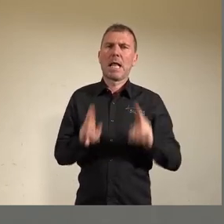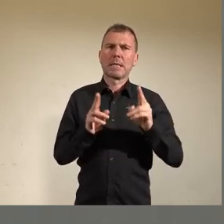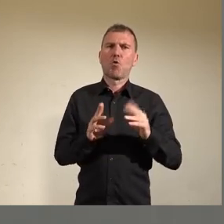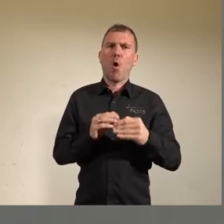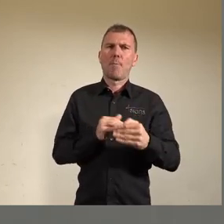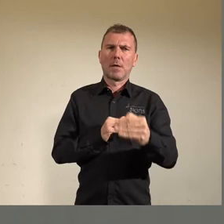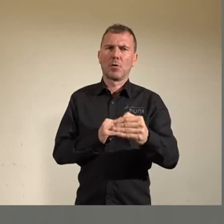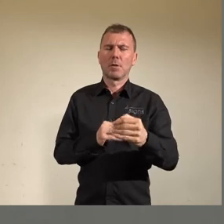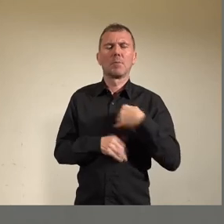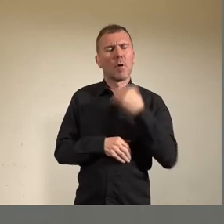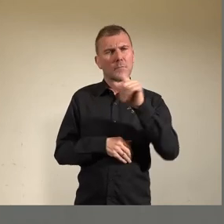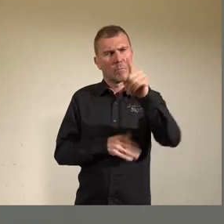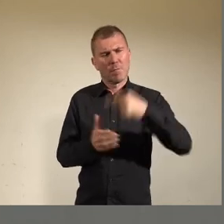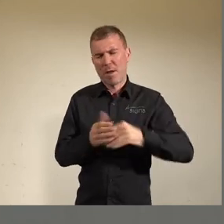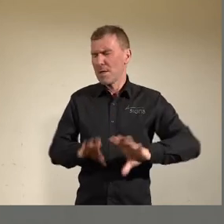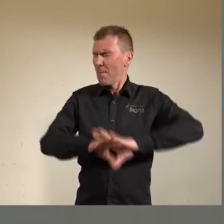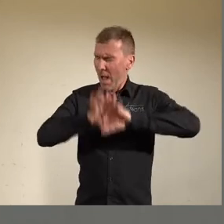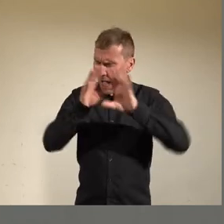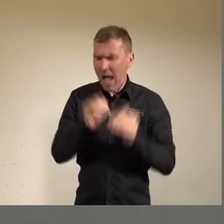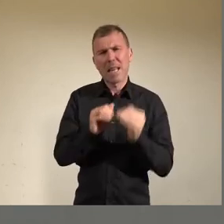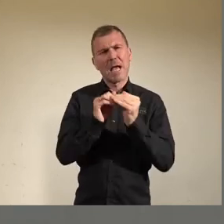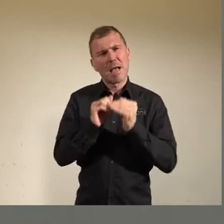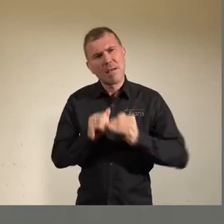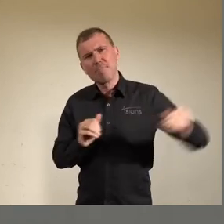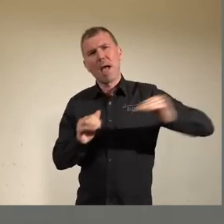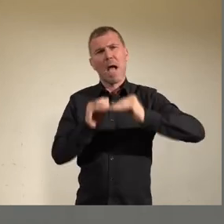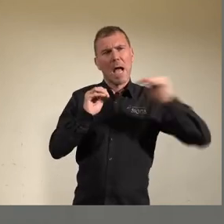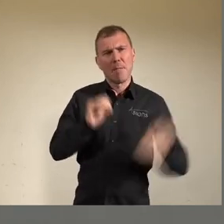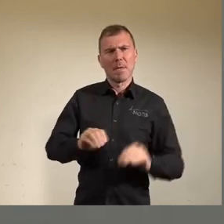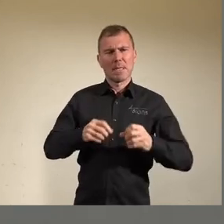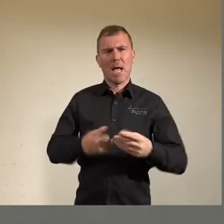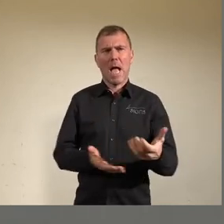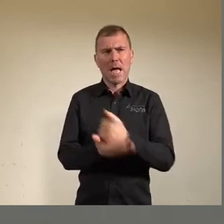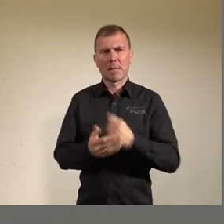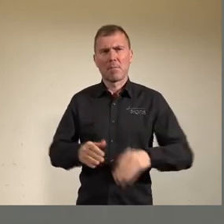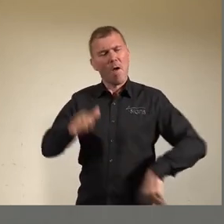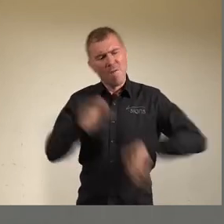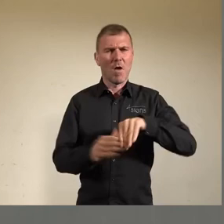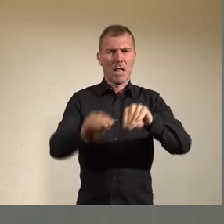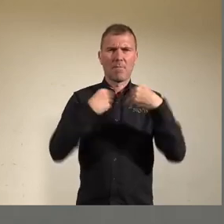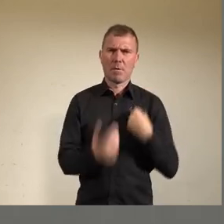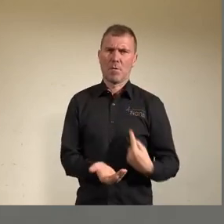grundsätzlich über sämtliche Mehr- und Mindereinnahmen des Haushaltes informiert werden möchten. Vielen Dank.